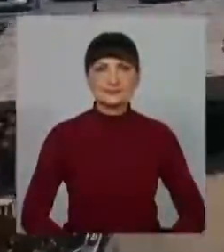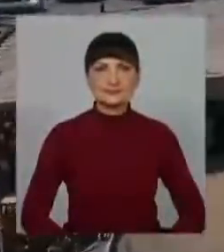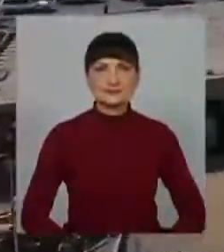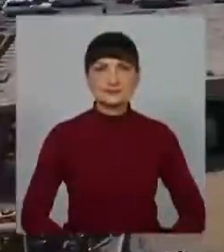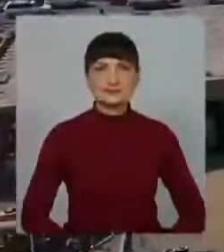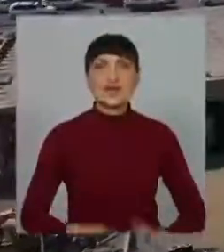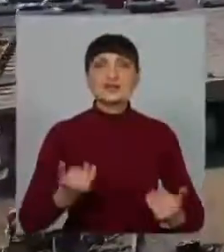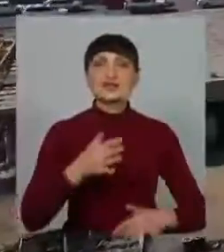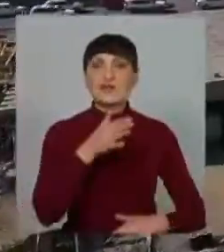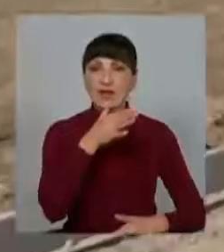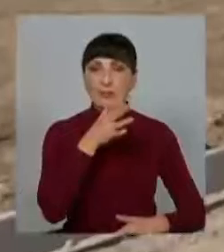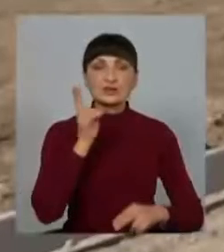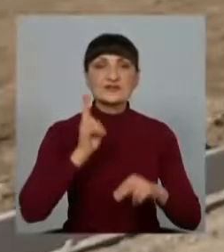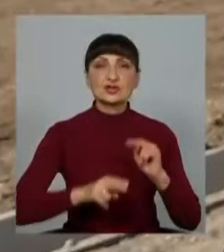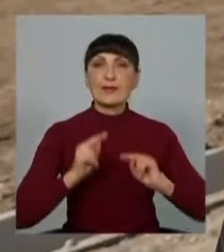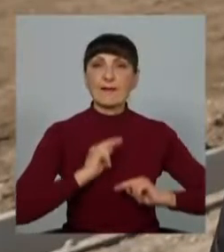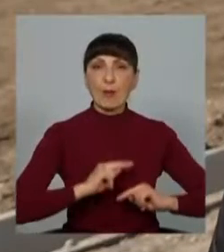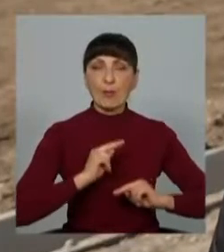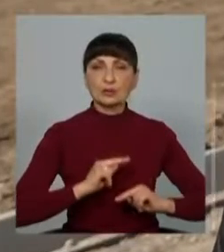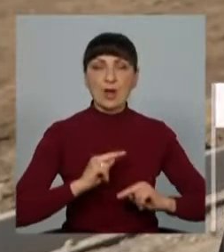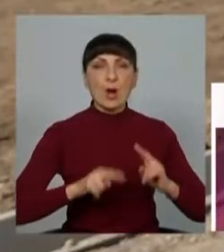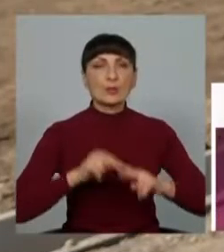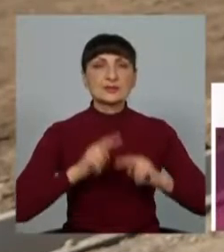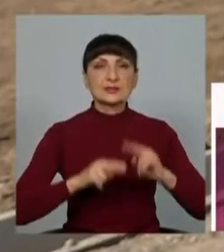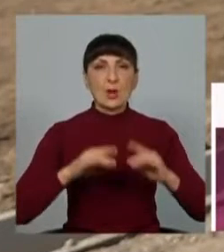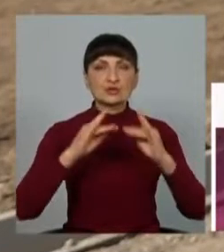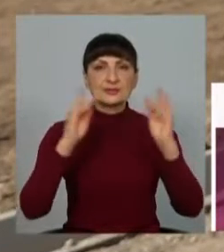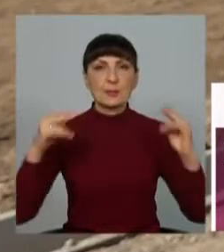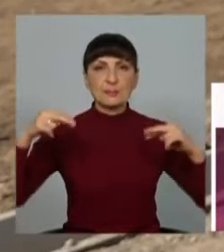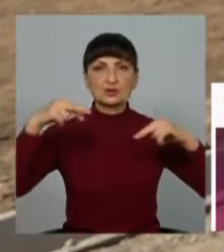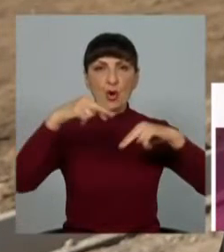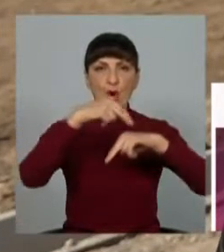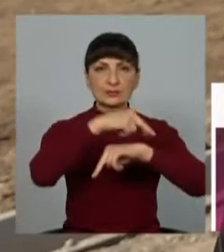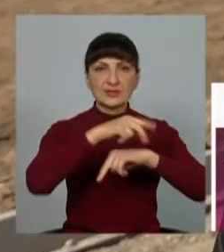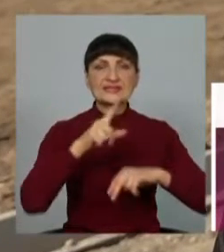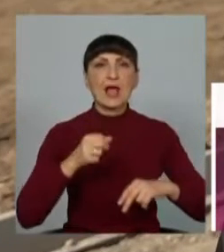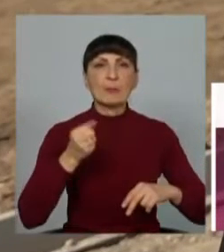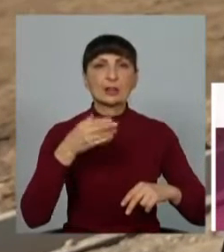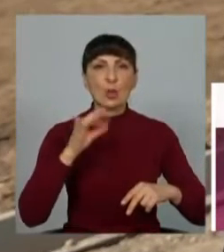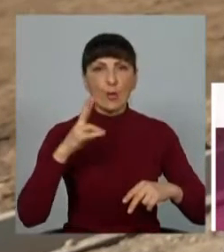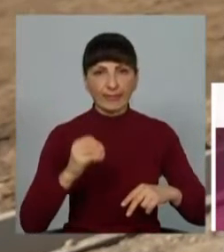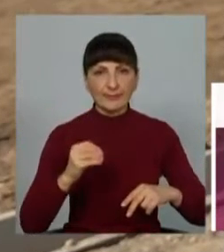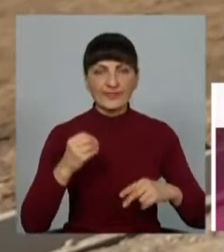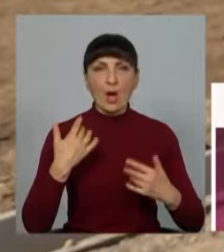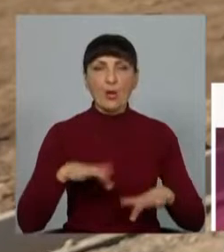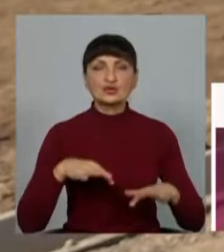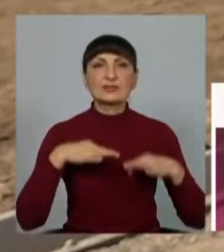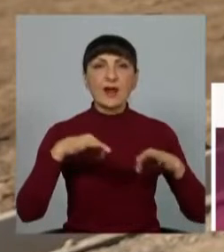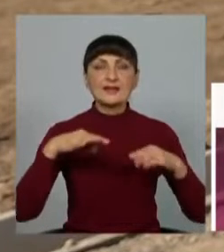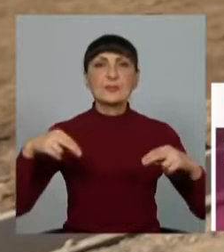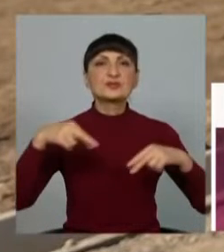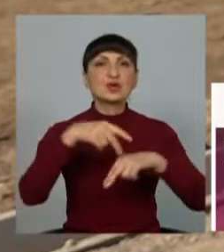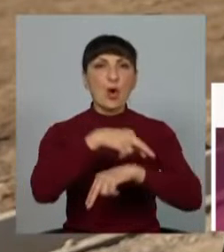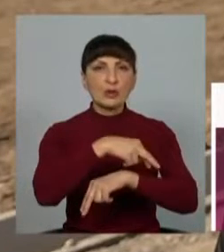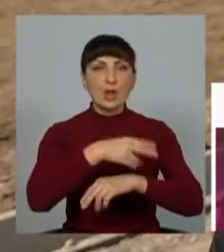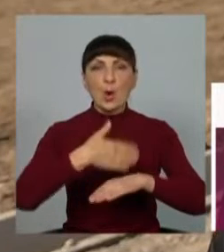В настоящее время завершены работы по сооружению надземного пешеходного перехода «Западный», устройству транспортно-пешеходных